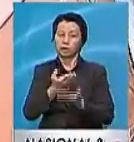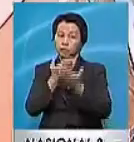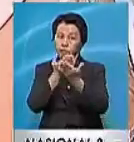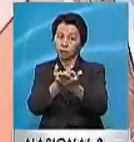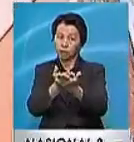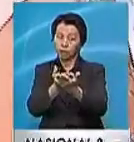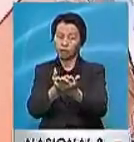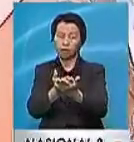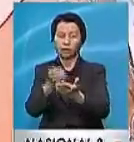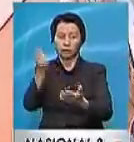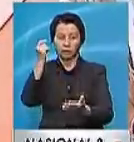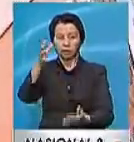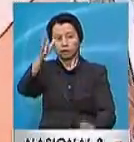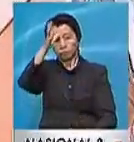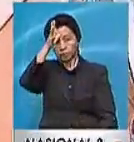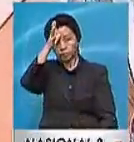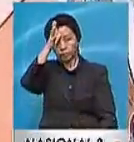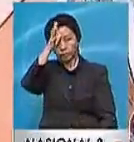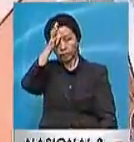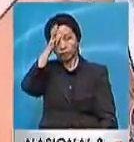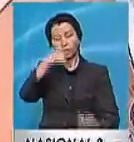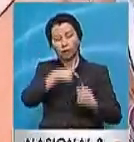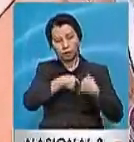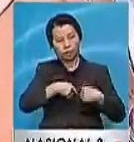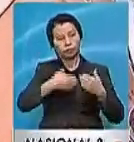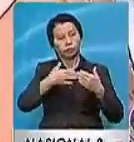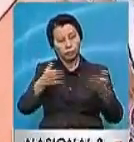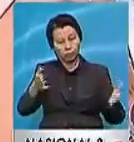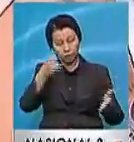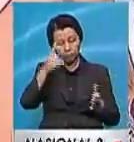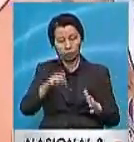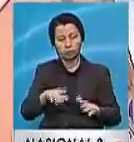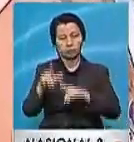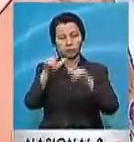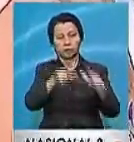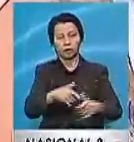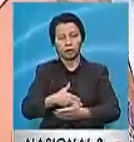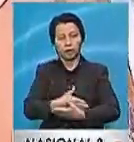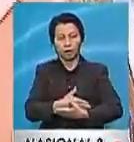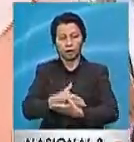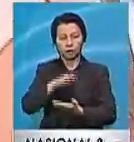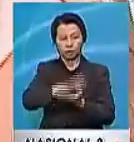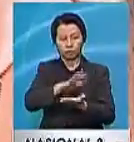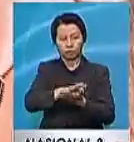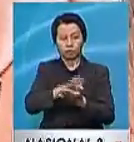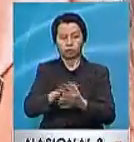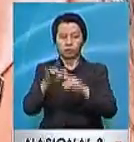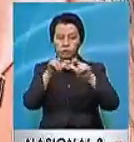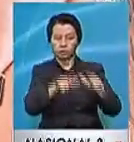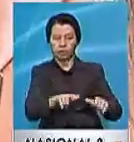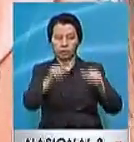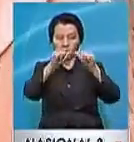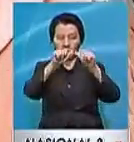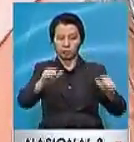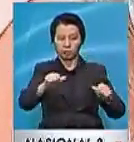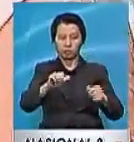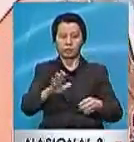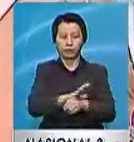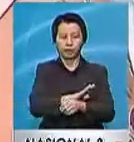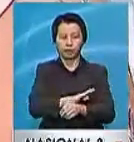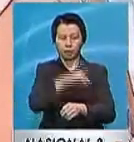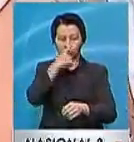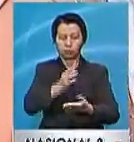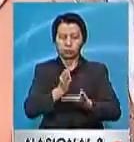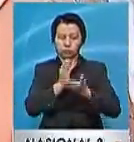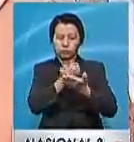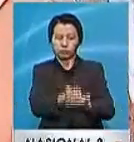syukur Alhamdulillah, bapak dia pun macam terbuka untuk mendapatkan anak-anak yang bersekolah di asrama penuh. Untuk